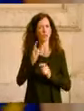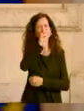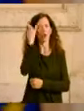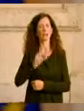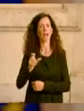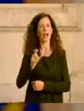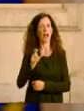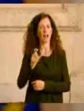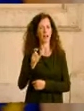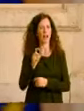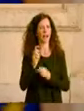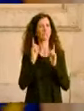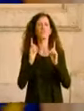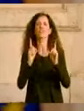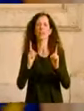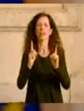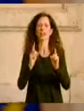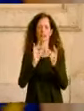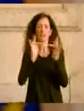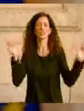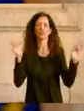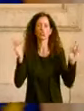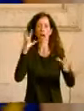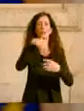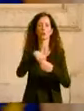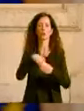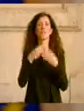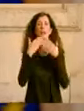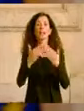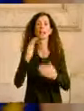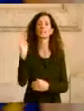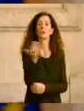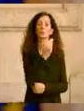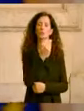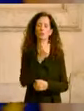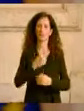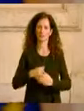più digitale, più inclusiva. Grazie a tutti.